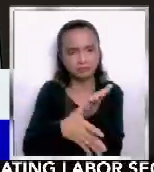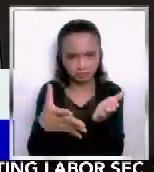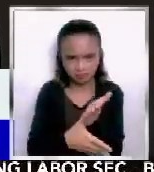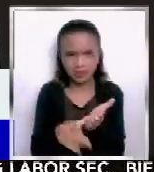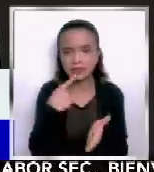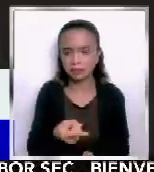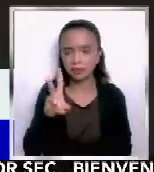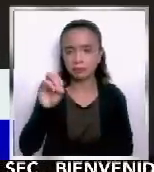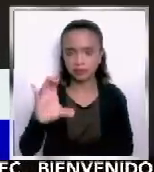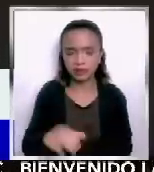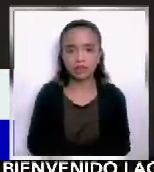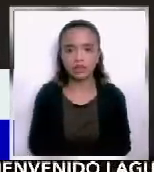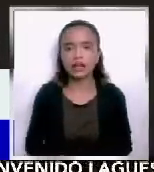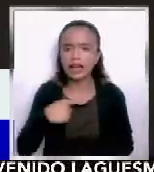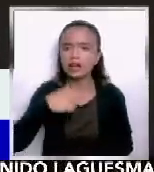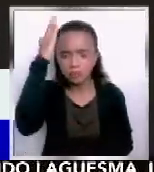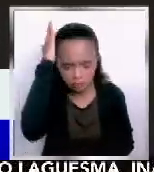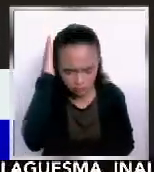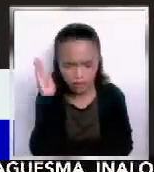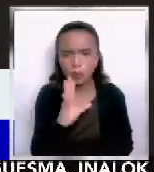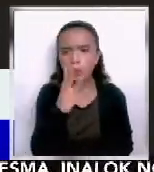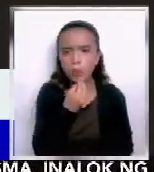keep on pursuing this